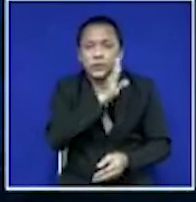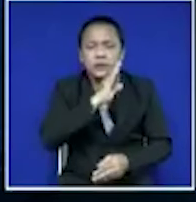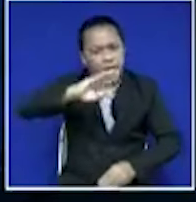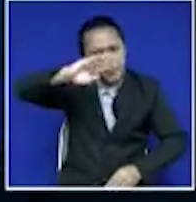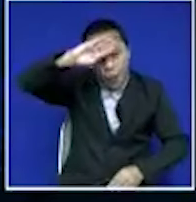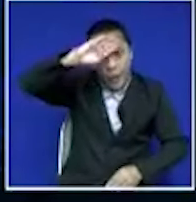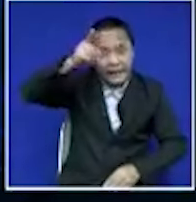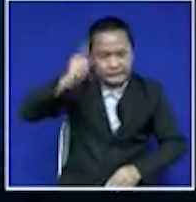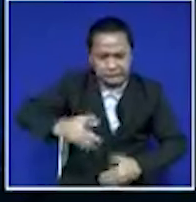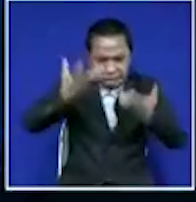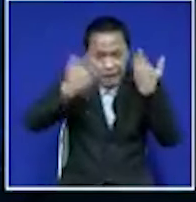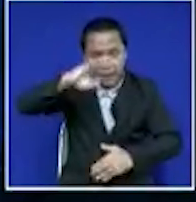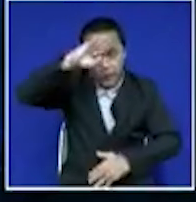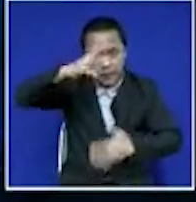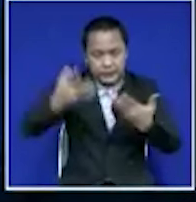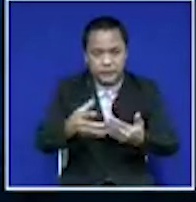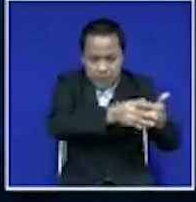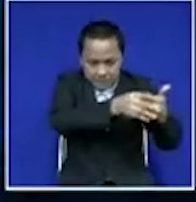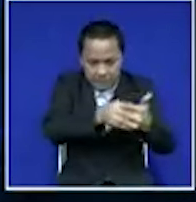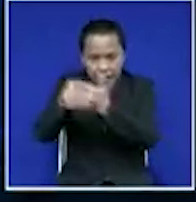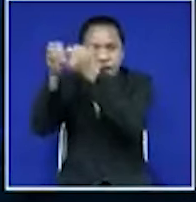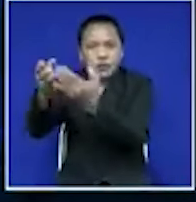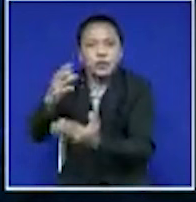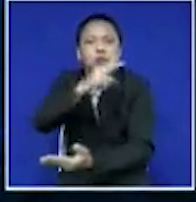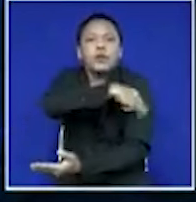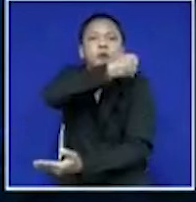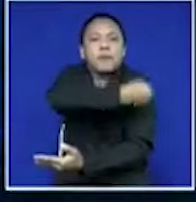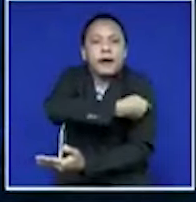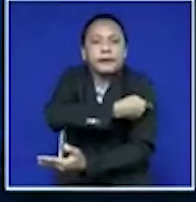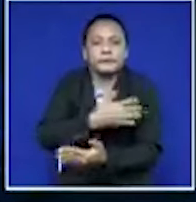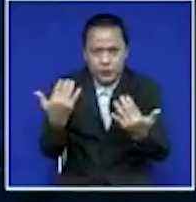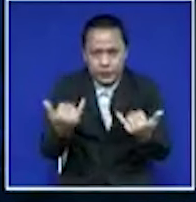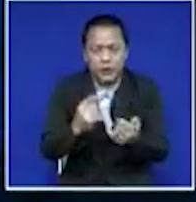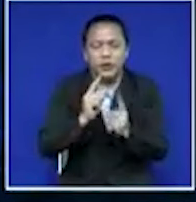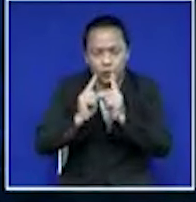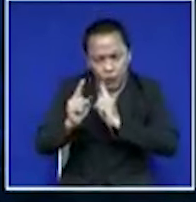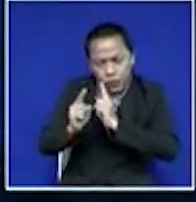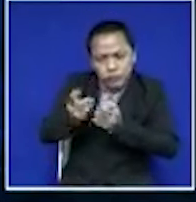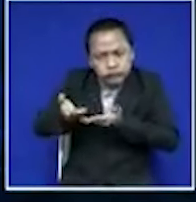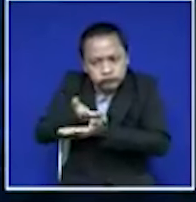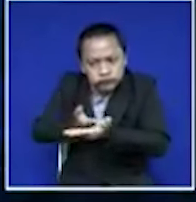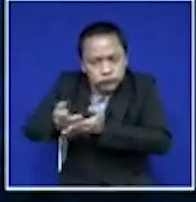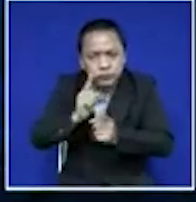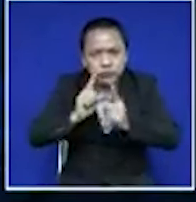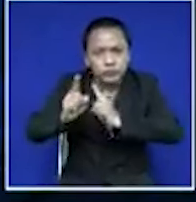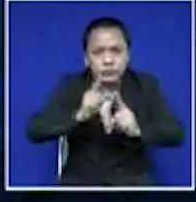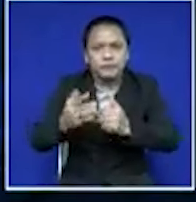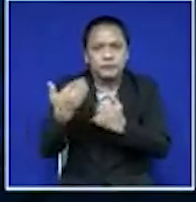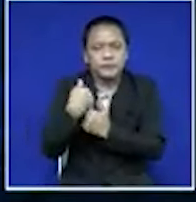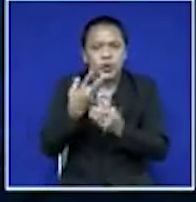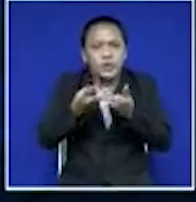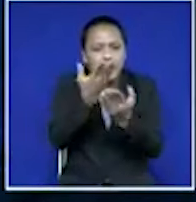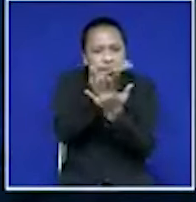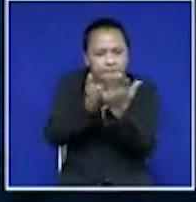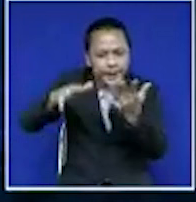ไข้ได้ป่วยหนักมากๆก็ต้องออกมาเราก็จำเป็นครับตอนนี้มีการพูดคุยกันในเรื่องของการต้องวางแ